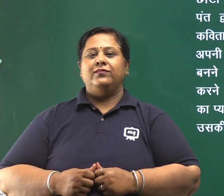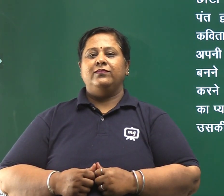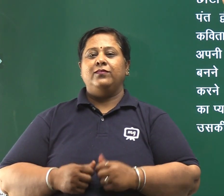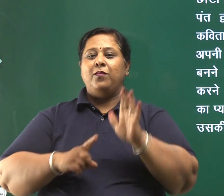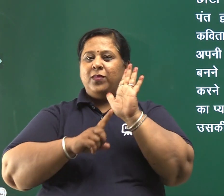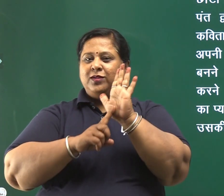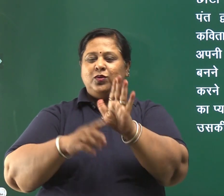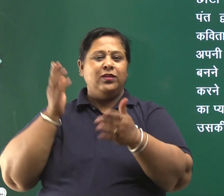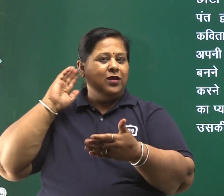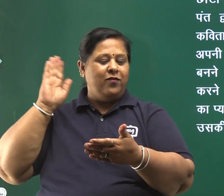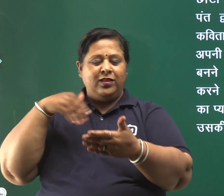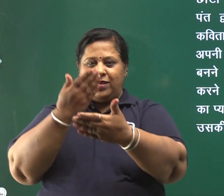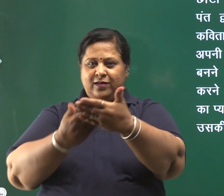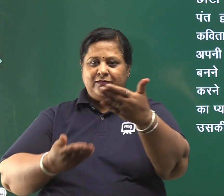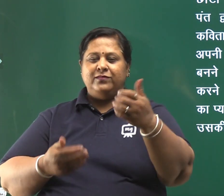प्रस्तुत कविता